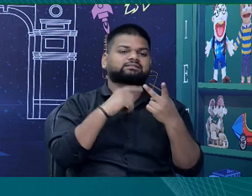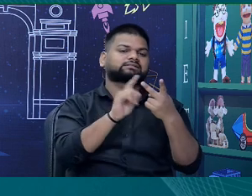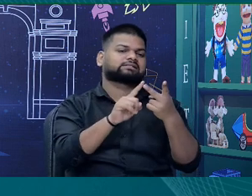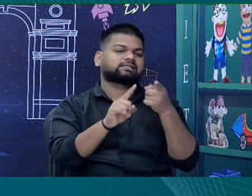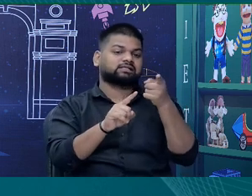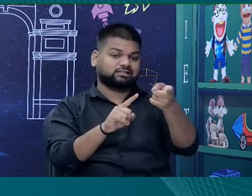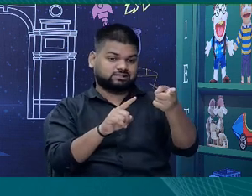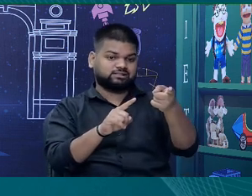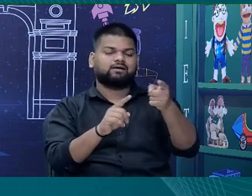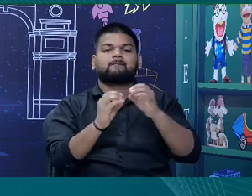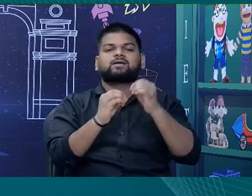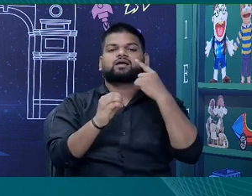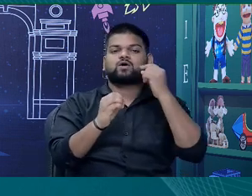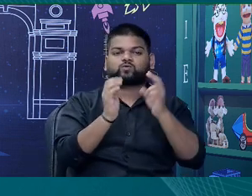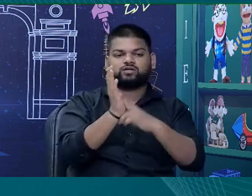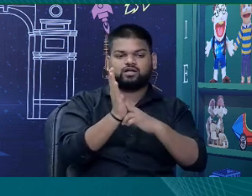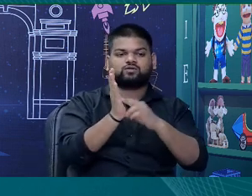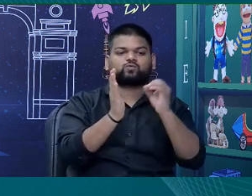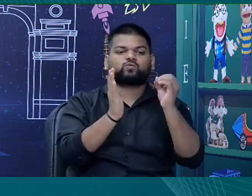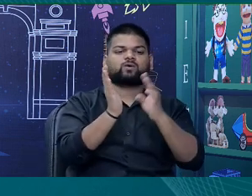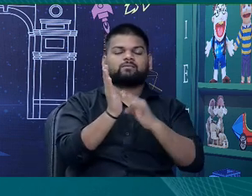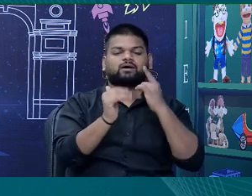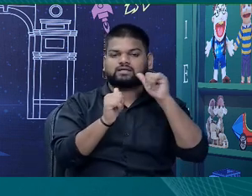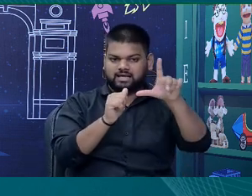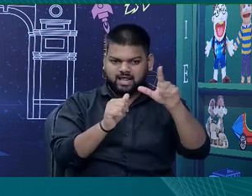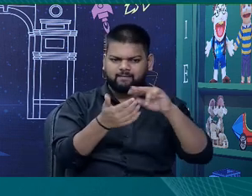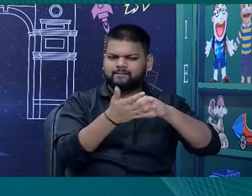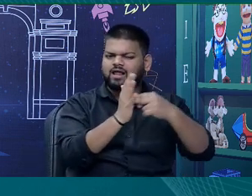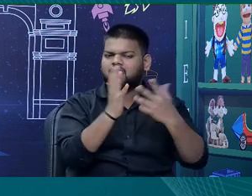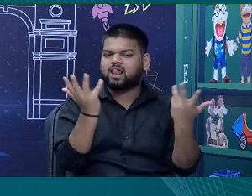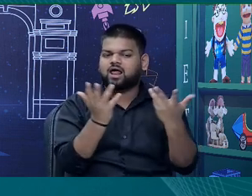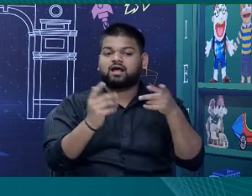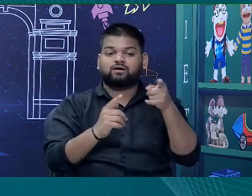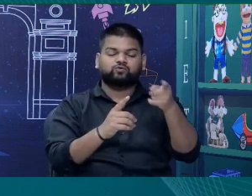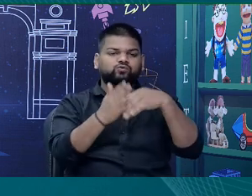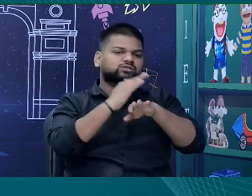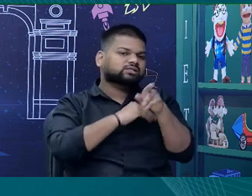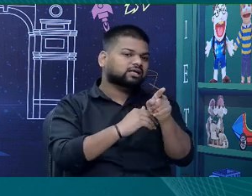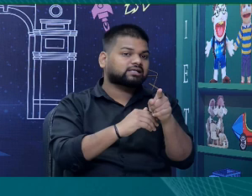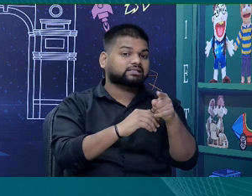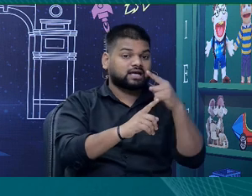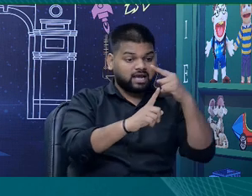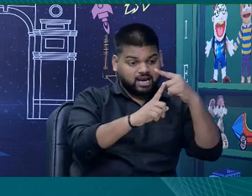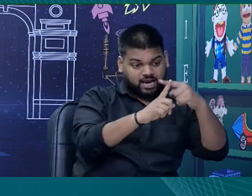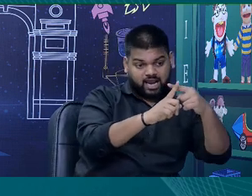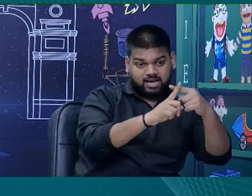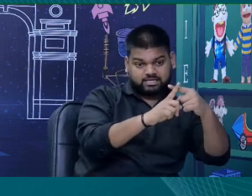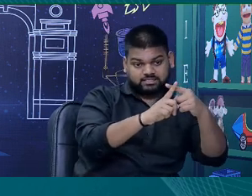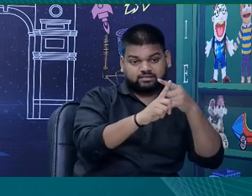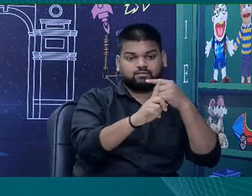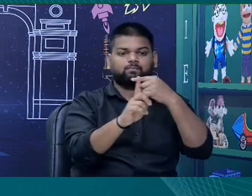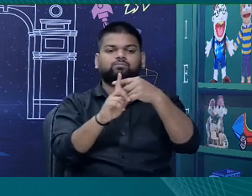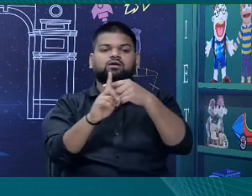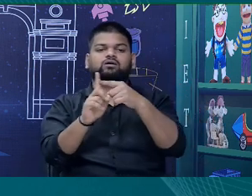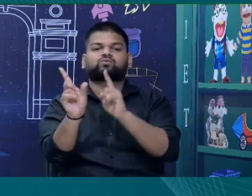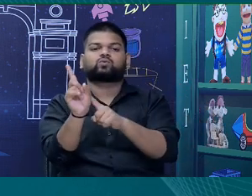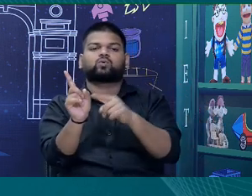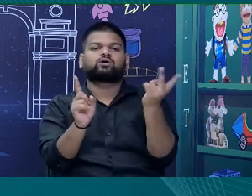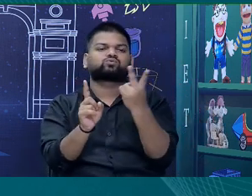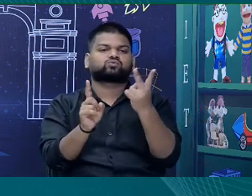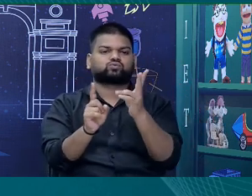एग्जांपल से एक्स + ए और एम-5 फिर हम आते हैं त्रिनोमियल पे त्रिनोमियल इस एन अलजेब्राइक